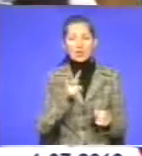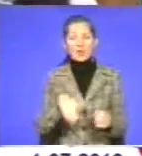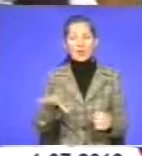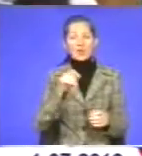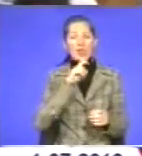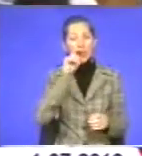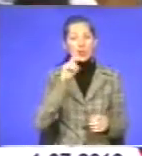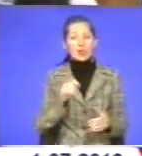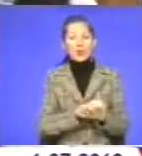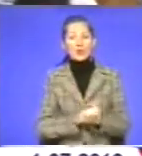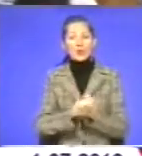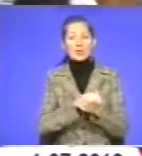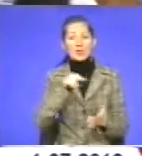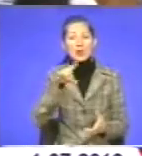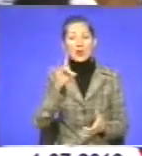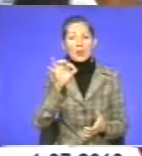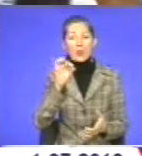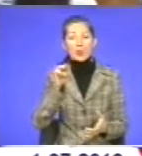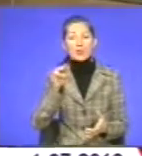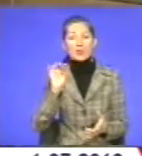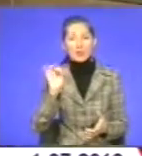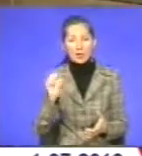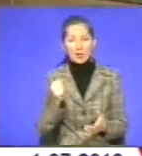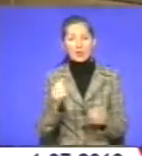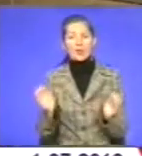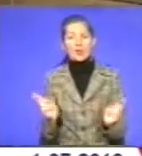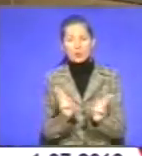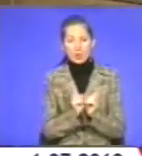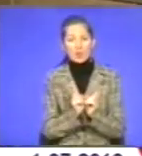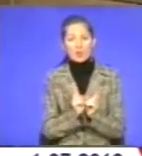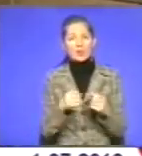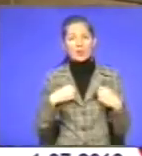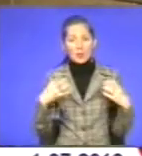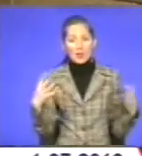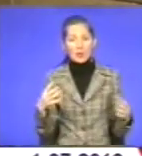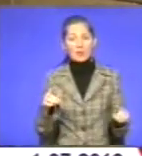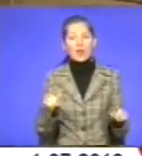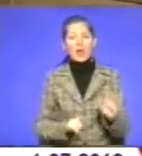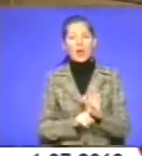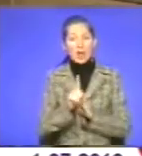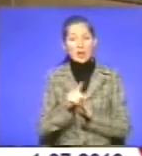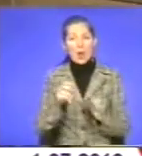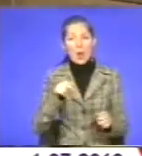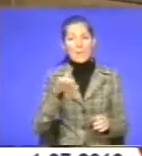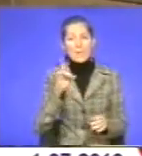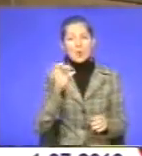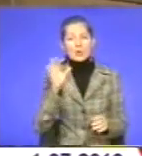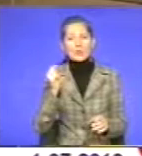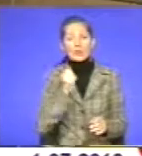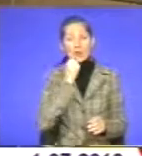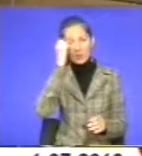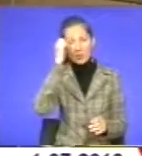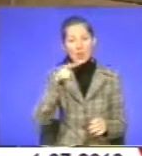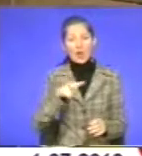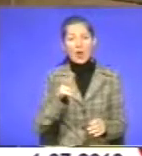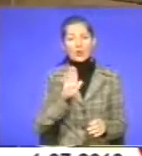товариства «Просвіта», зібралися на урочини. Народилася «Просвіта» завдяки Володимиру Лучаківському в нас в